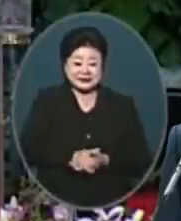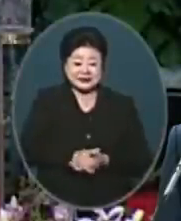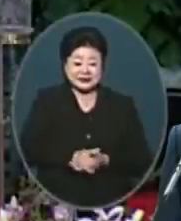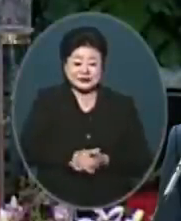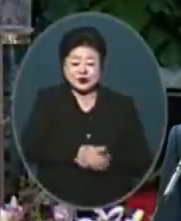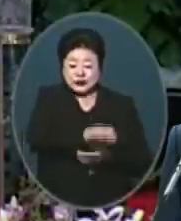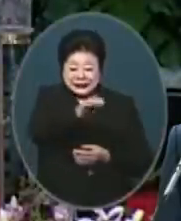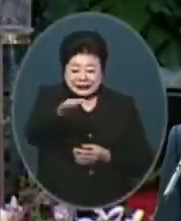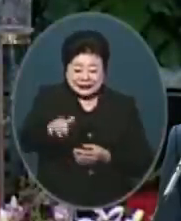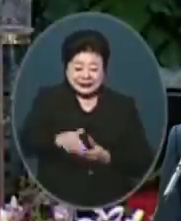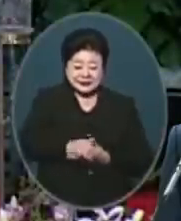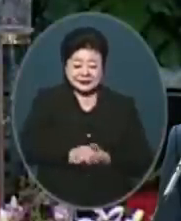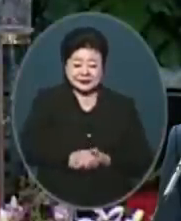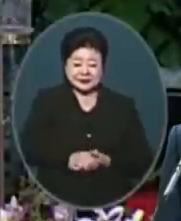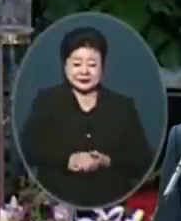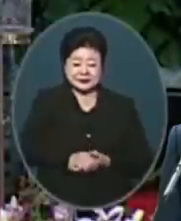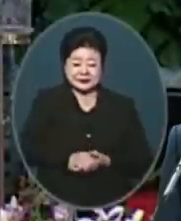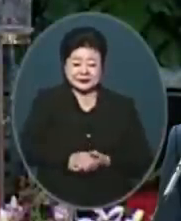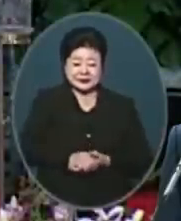우리는